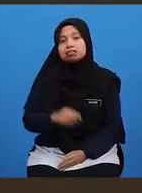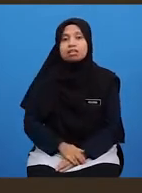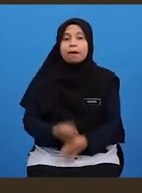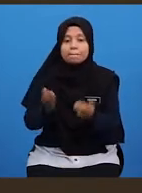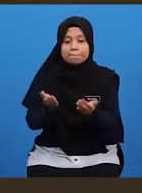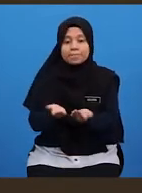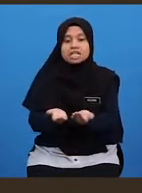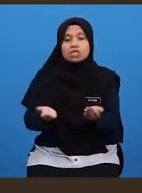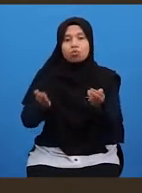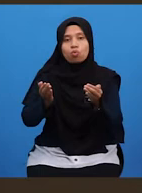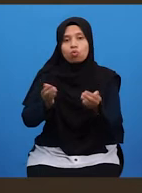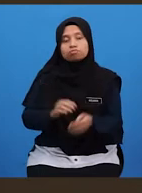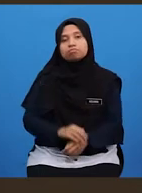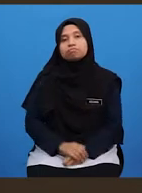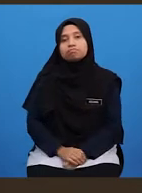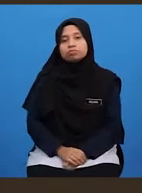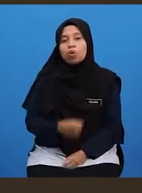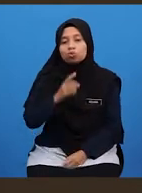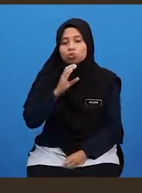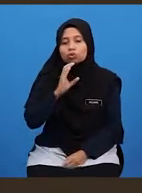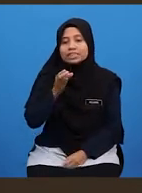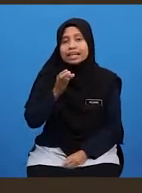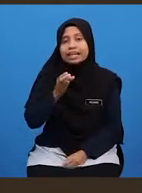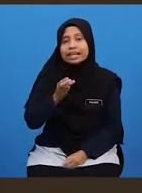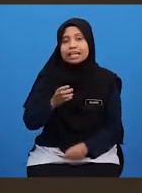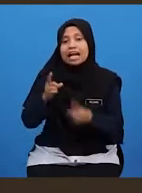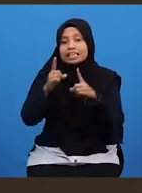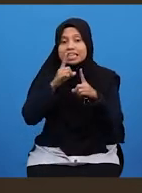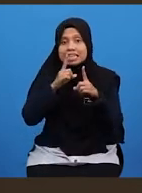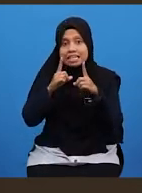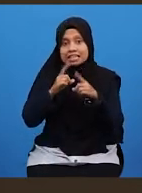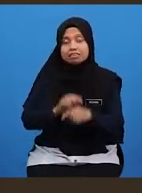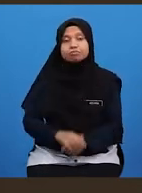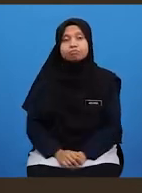digunakan sebagai bekas untuk mencairkan dan memasak bahan lilin.